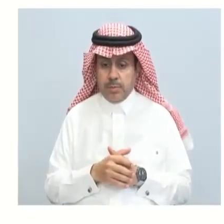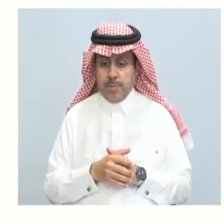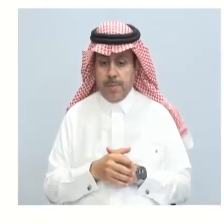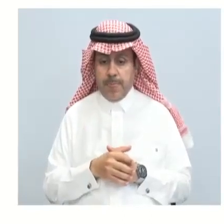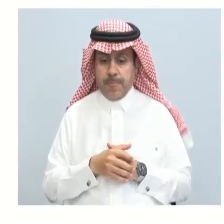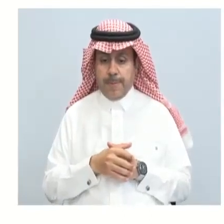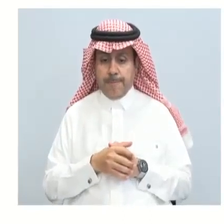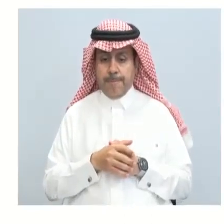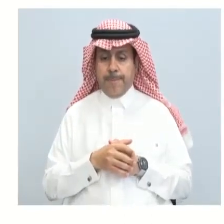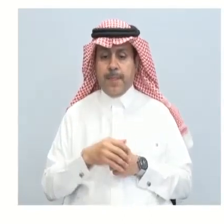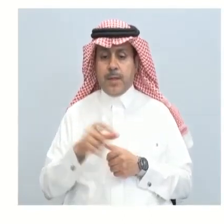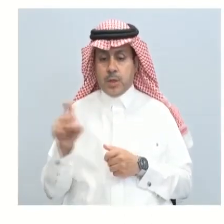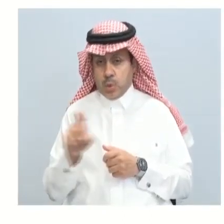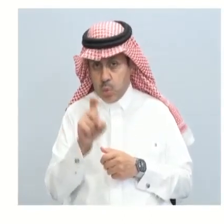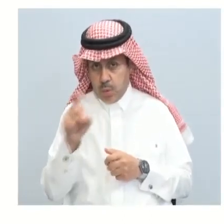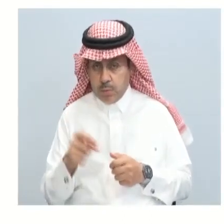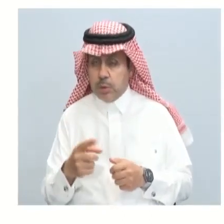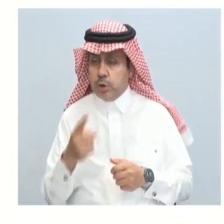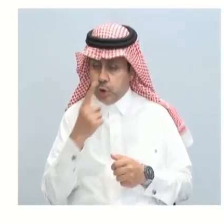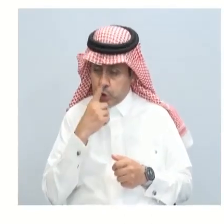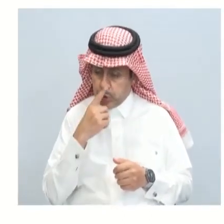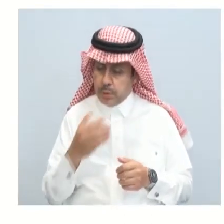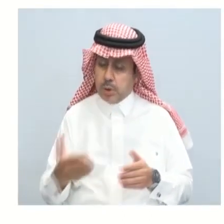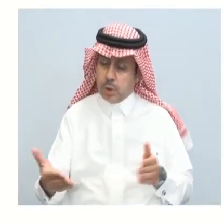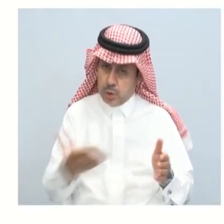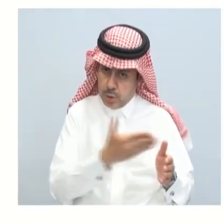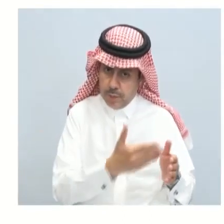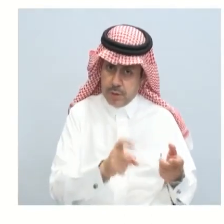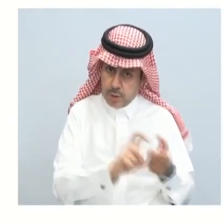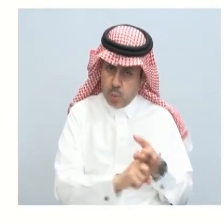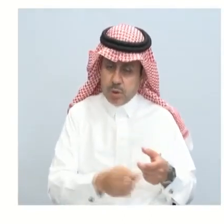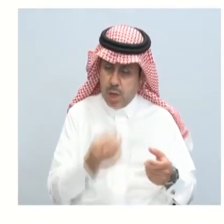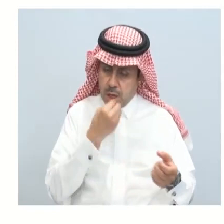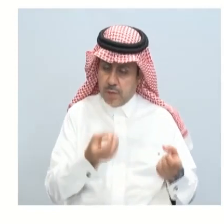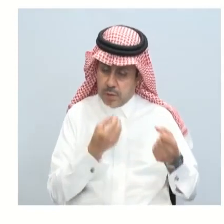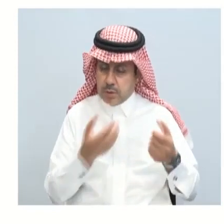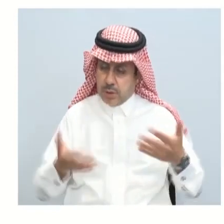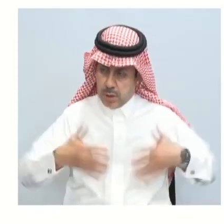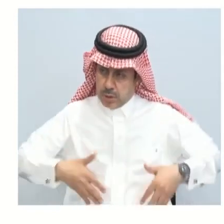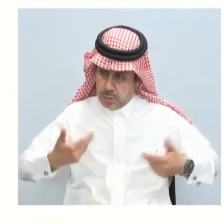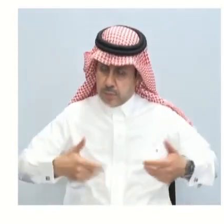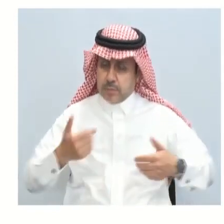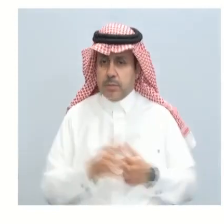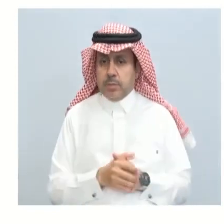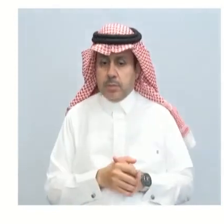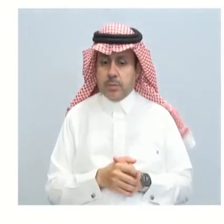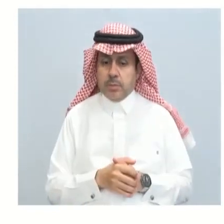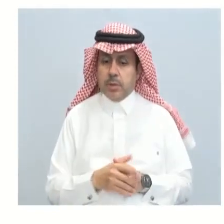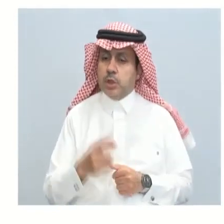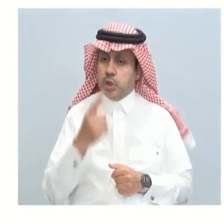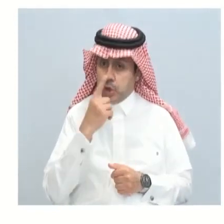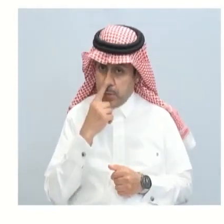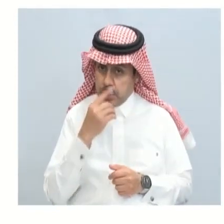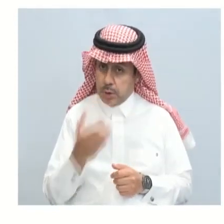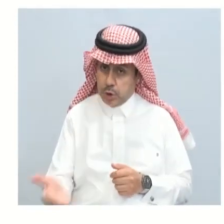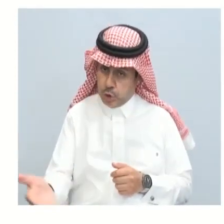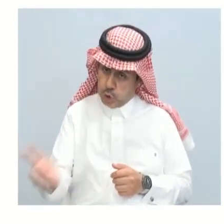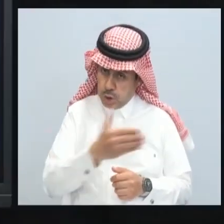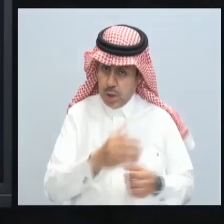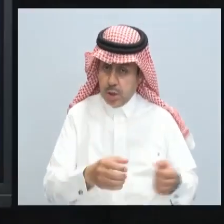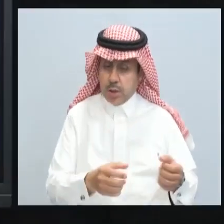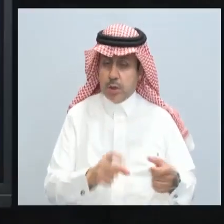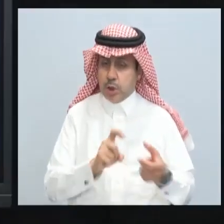ناتي الى مساله اخرى وهي اجابه الدعوه لوليمه العرس هنا اجابه الدعوه